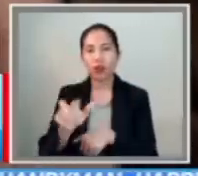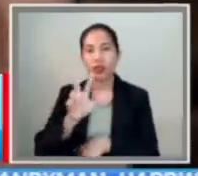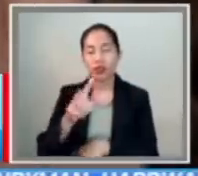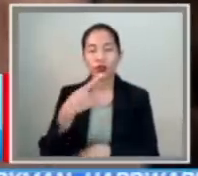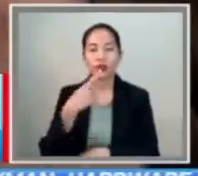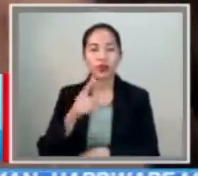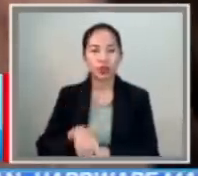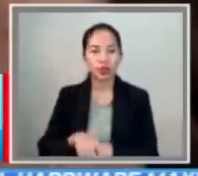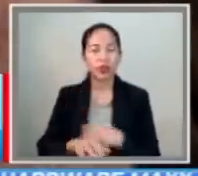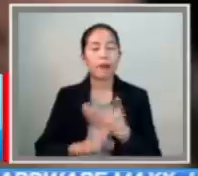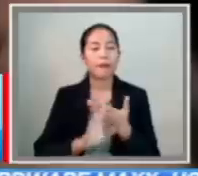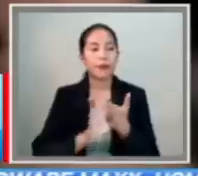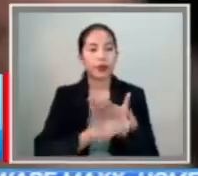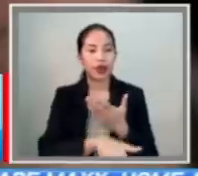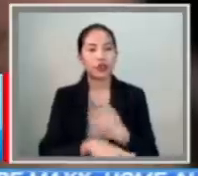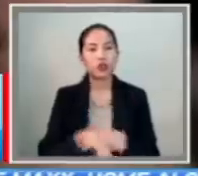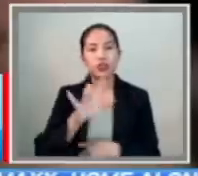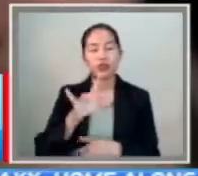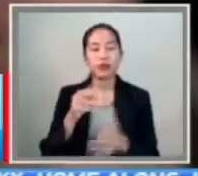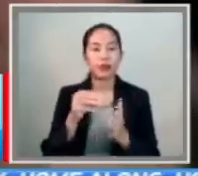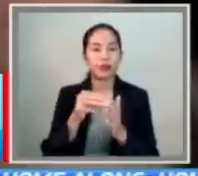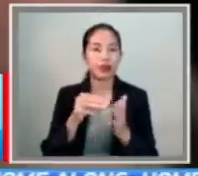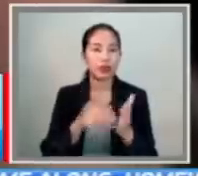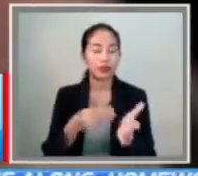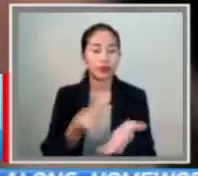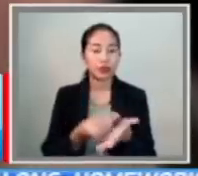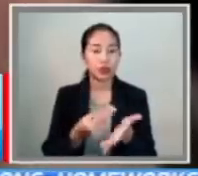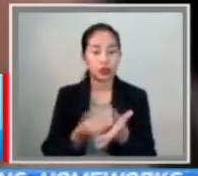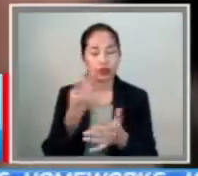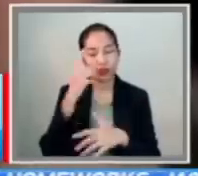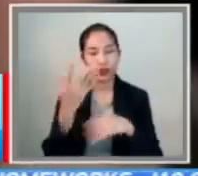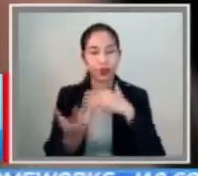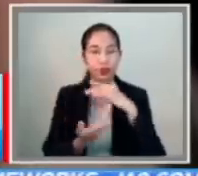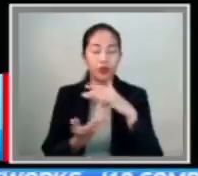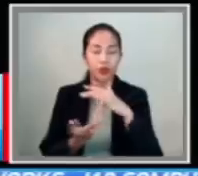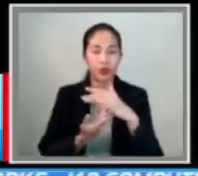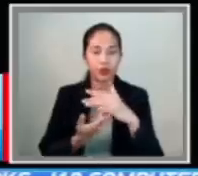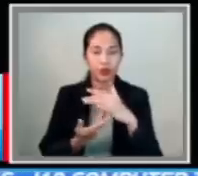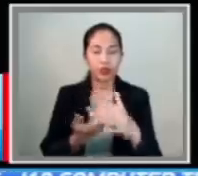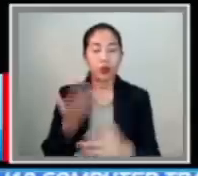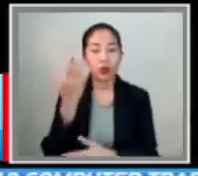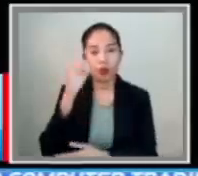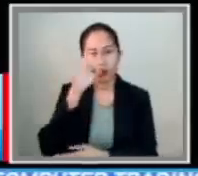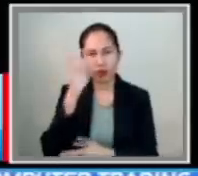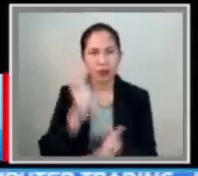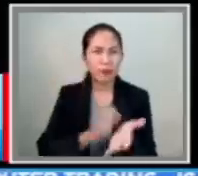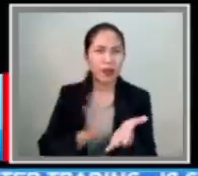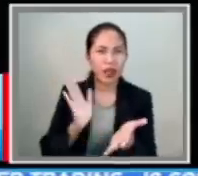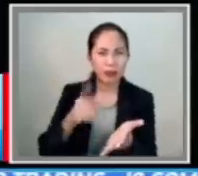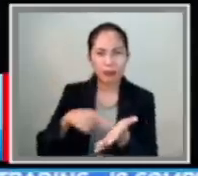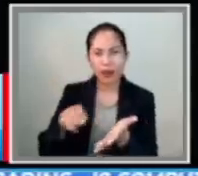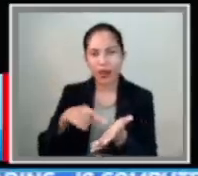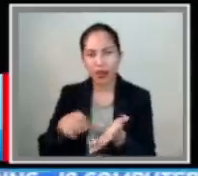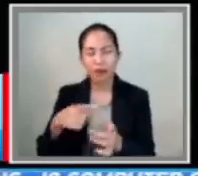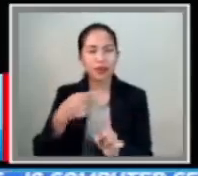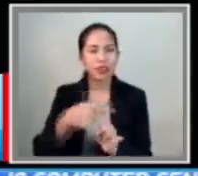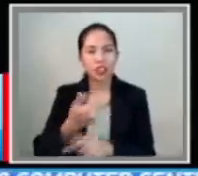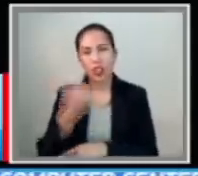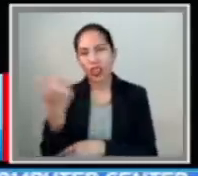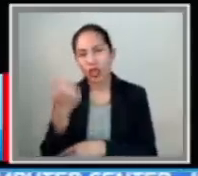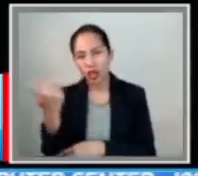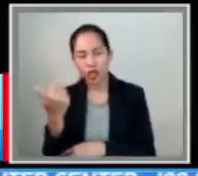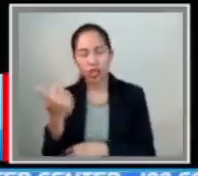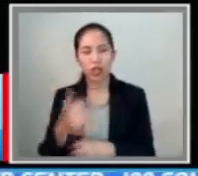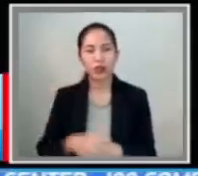million pesos sa kanilang customers. Mula po yan sa overcharges at iba pang paglabag. Nadagdagan ng 3